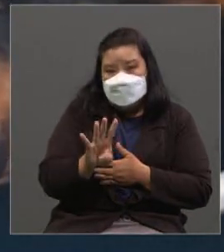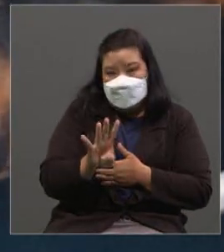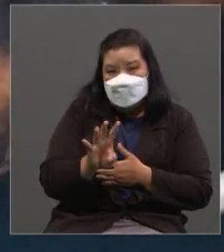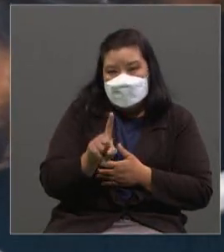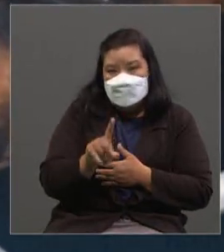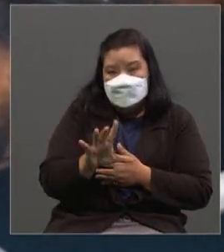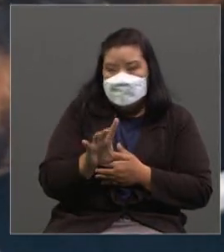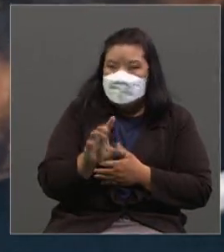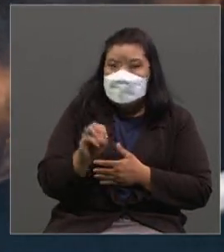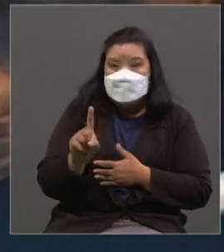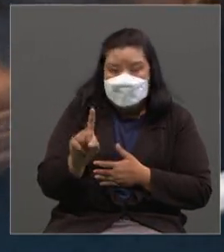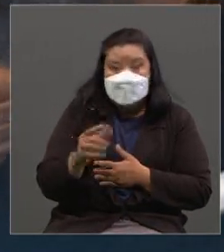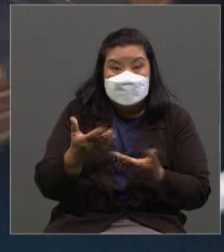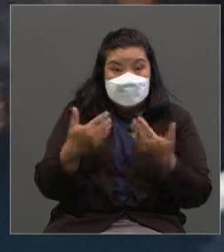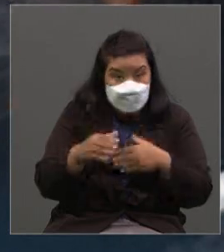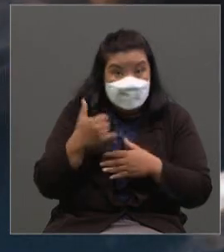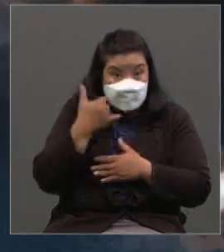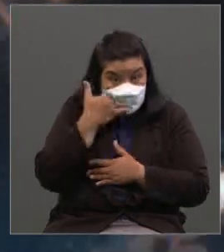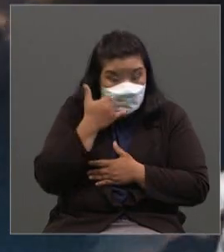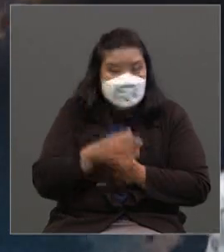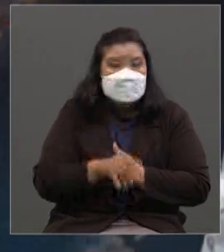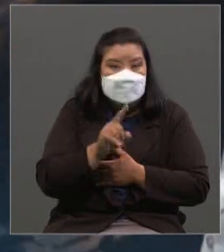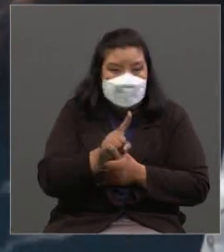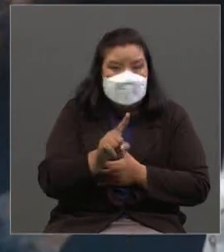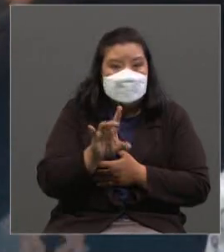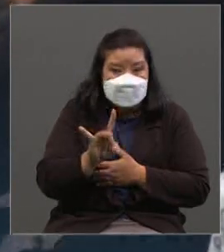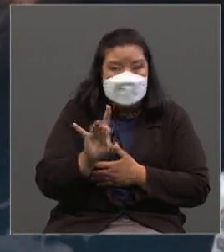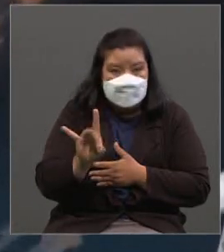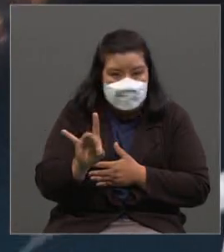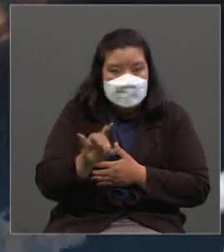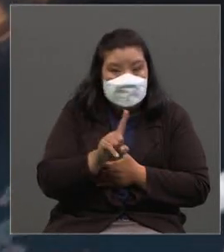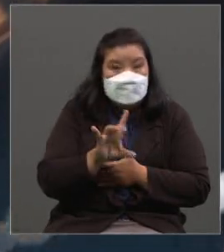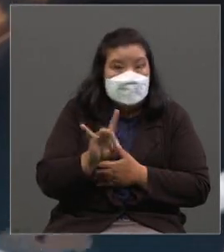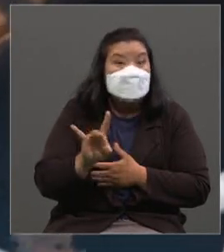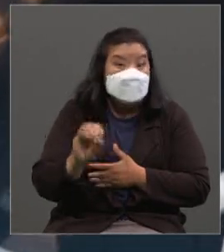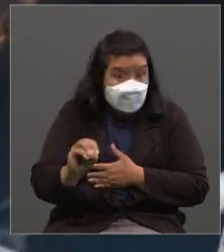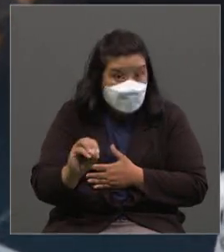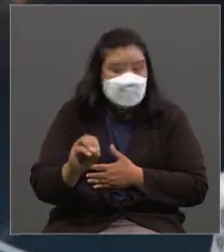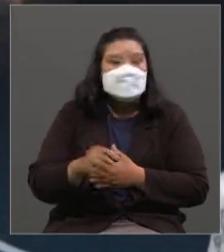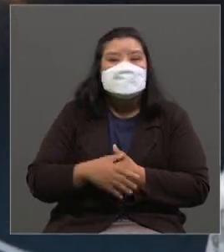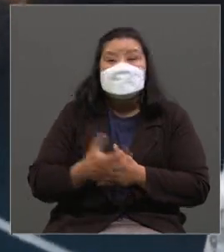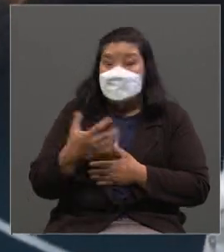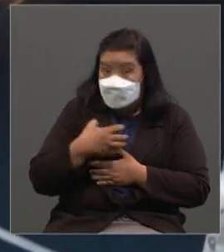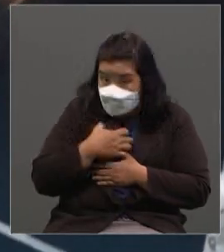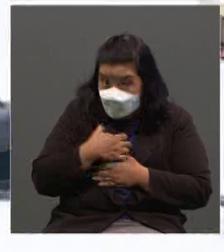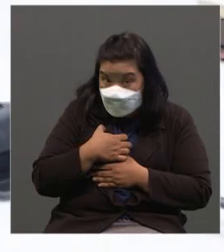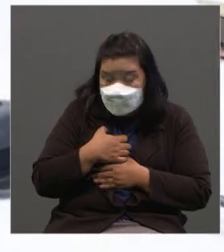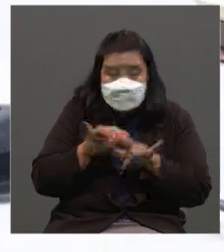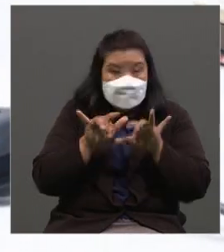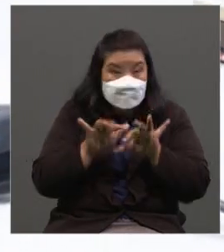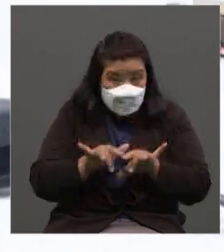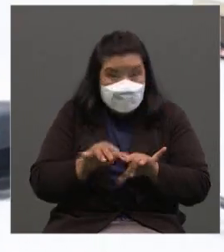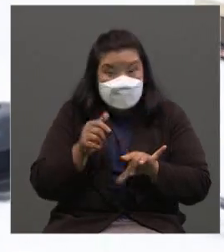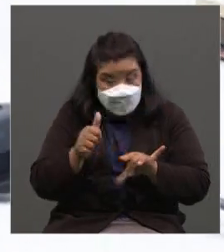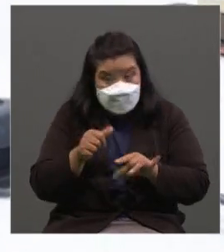073-274-101หรือนะสายด่วนหมายเลข1880หรือจะค้นหานะครับ searchไปเลยนะครับติดต่อ